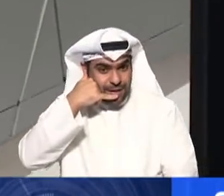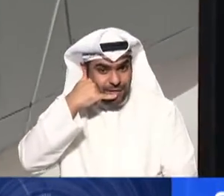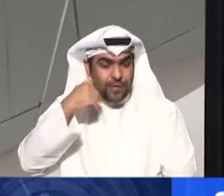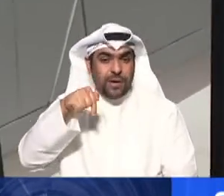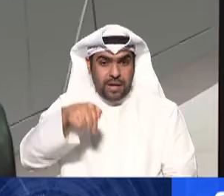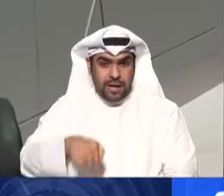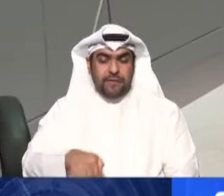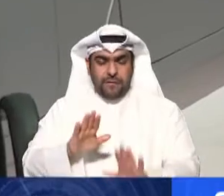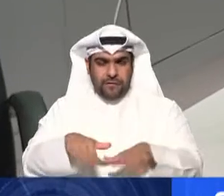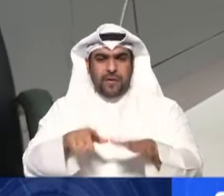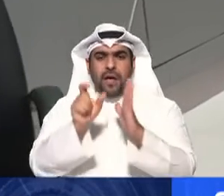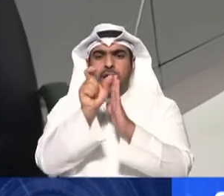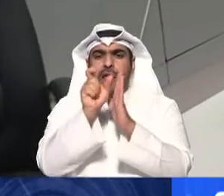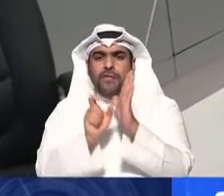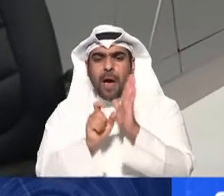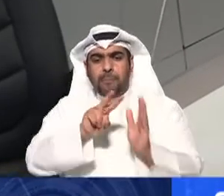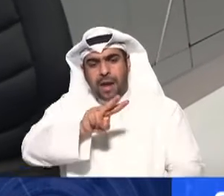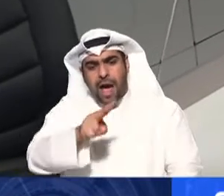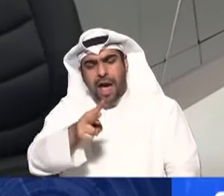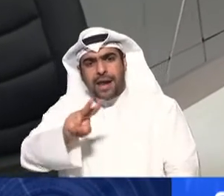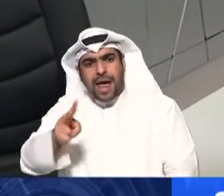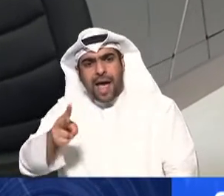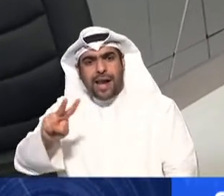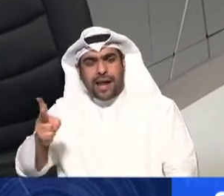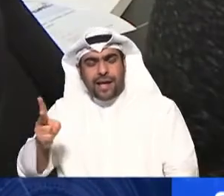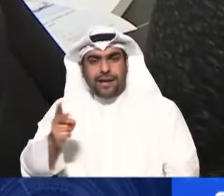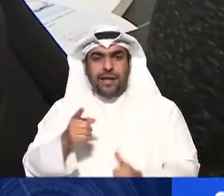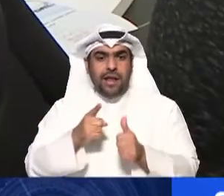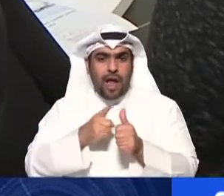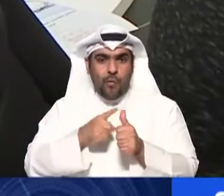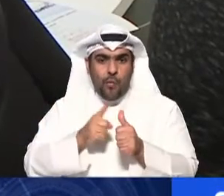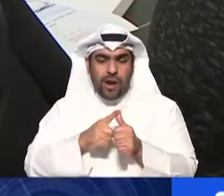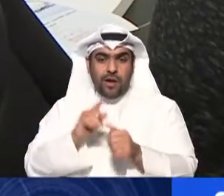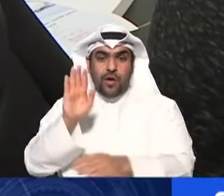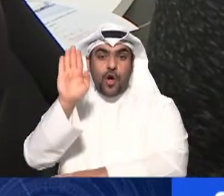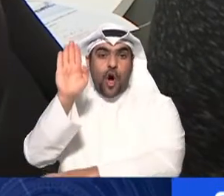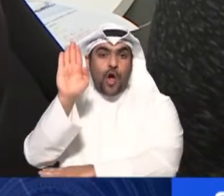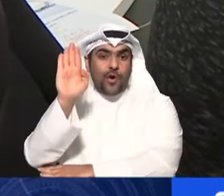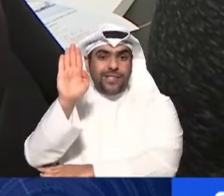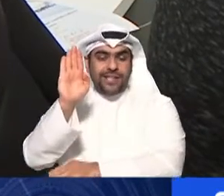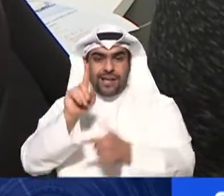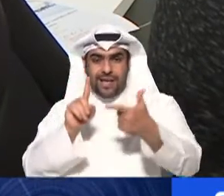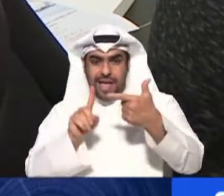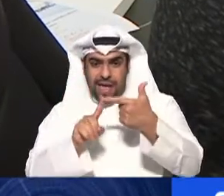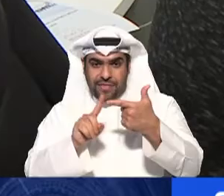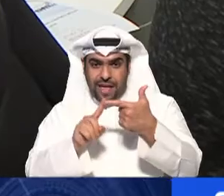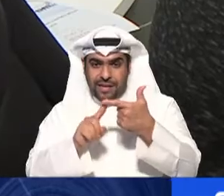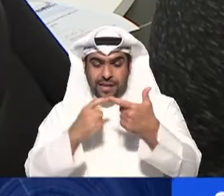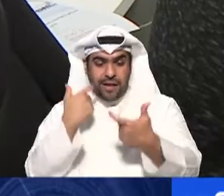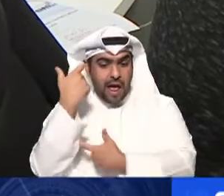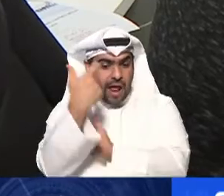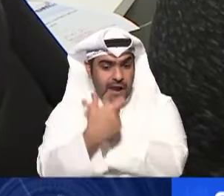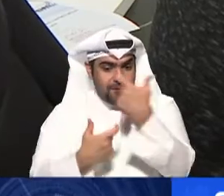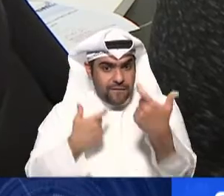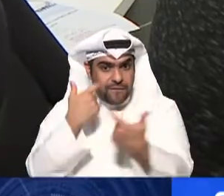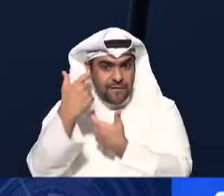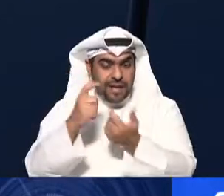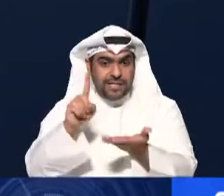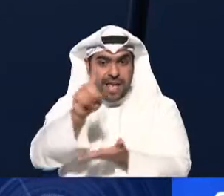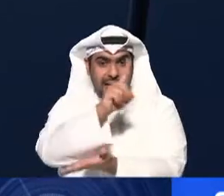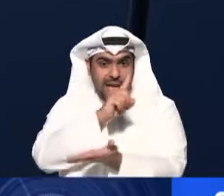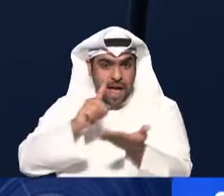منها الافراجات الكيميائيه ونظام تراخيص الاوزون ونظام تقييم المردود البيئي وتاهيل الانشطه